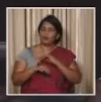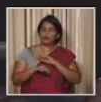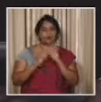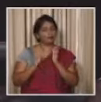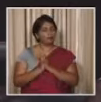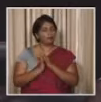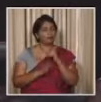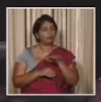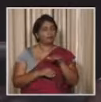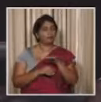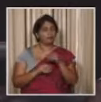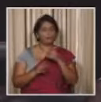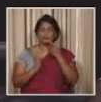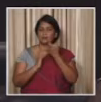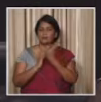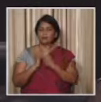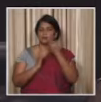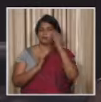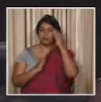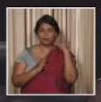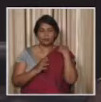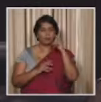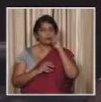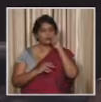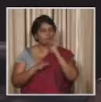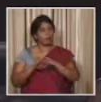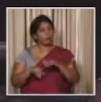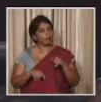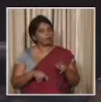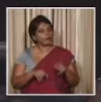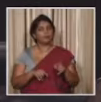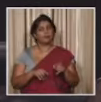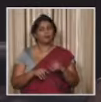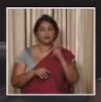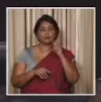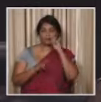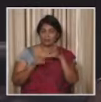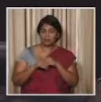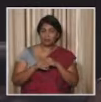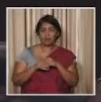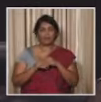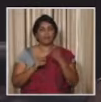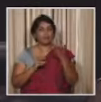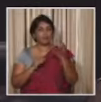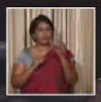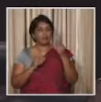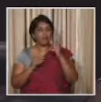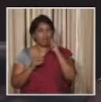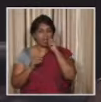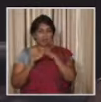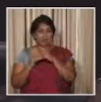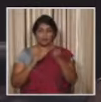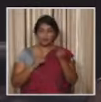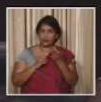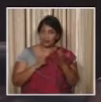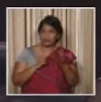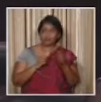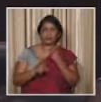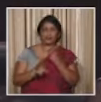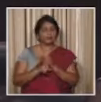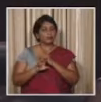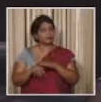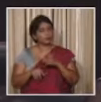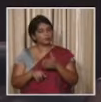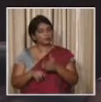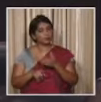හැම අතින්ම ඒ සමාජ සම්මුතියන් දෙමව්පියන් සහ දරුවන් අතරද, සැමියා සහ බිරිඳ අතරද, ගුරු